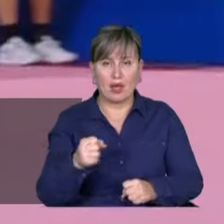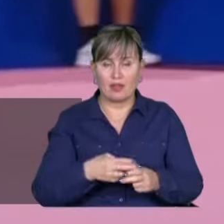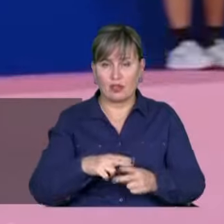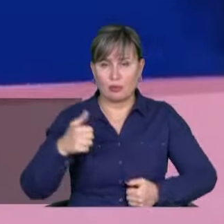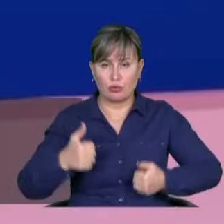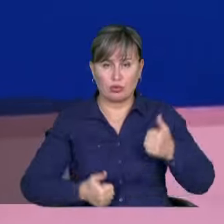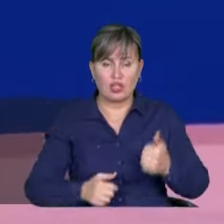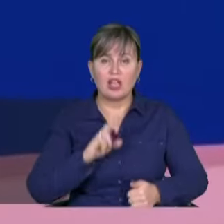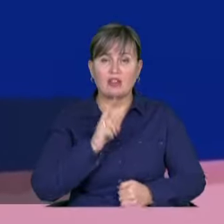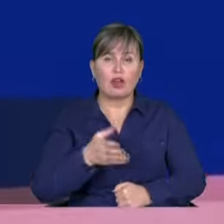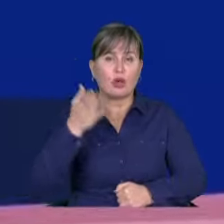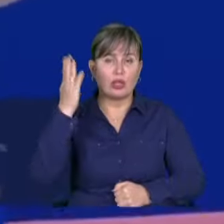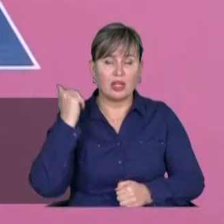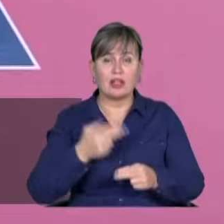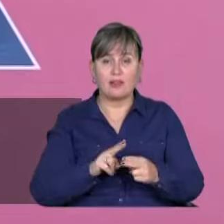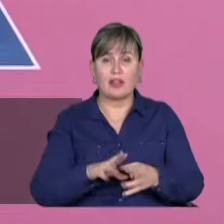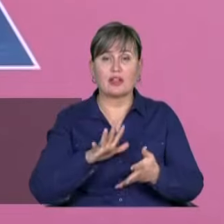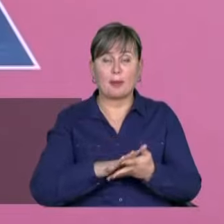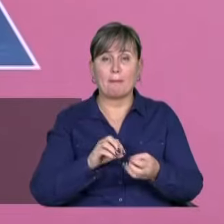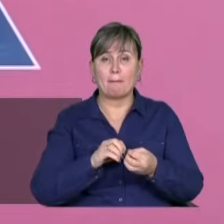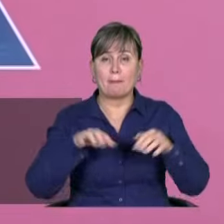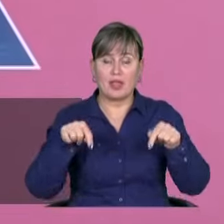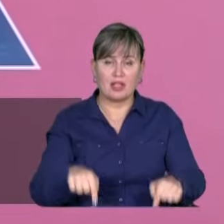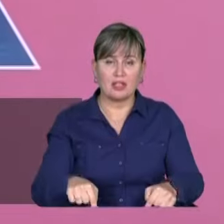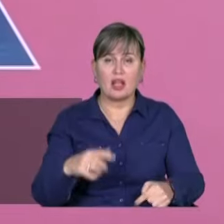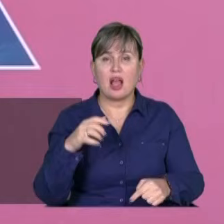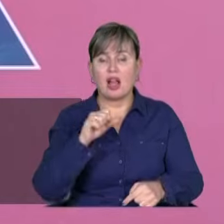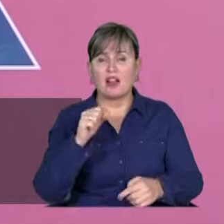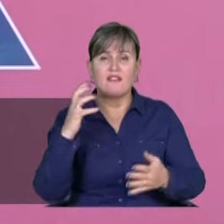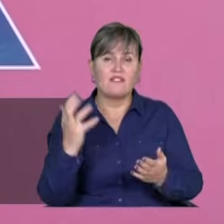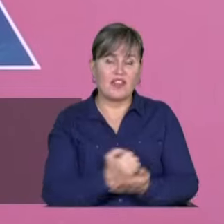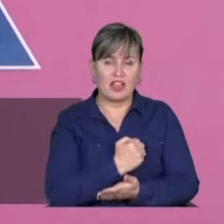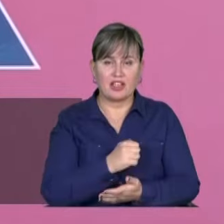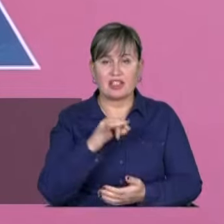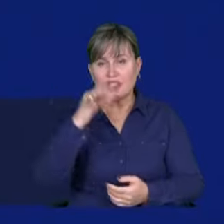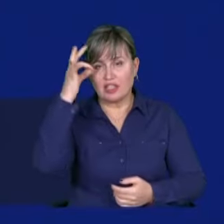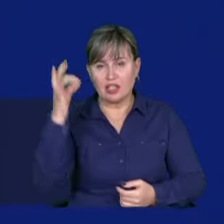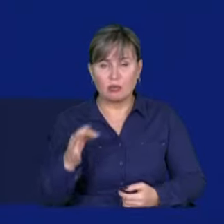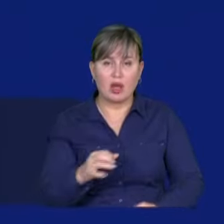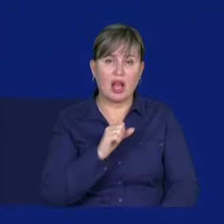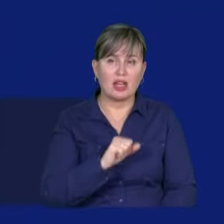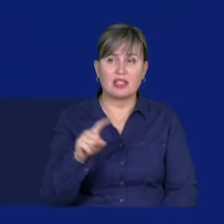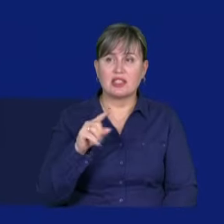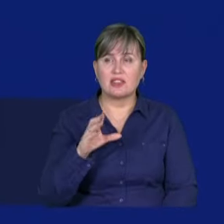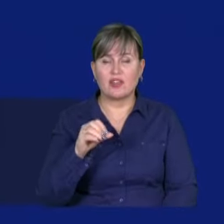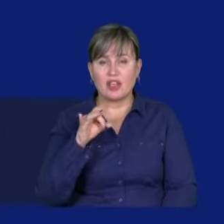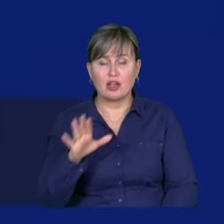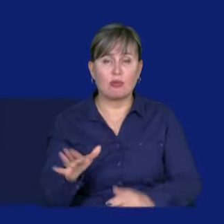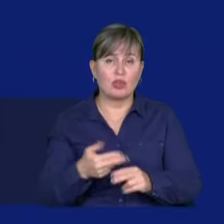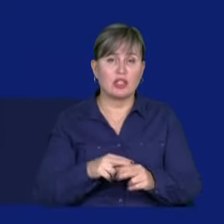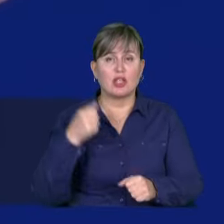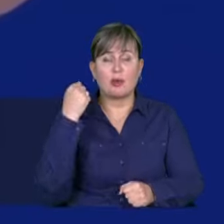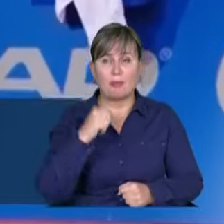турнире. 2 года назад на этом же корте Александр взял верх над своим тезкой из Германии Александром Зверевым. После этой